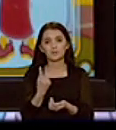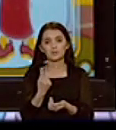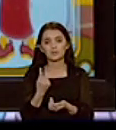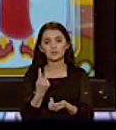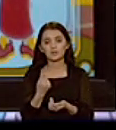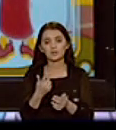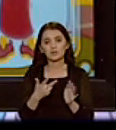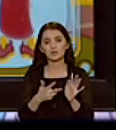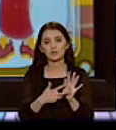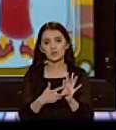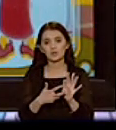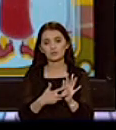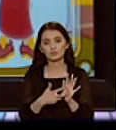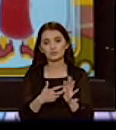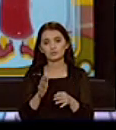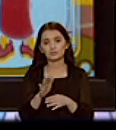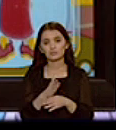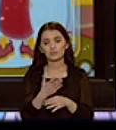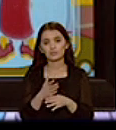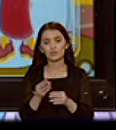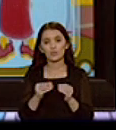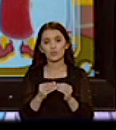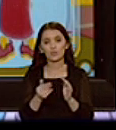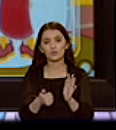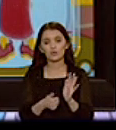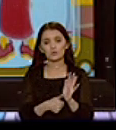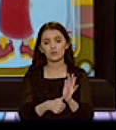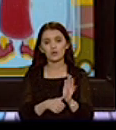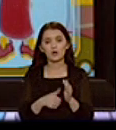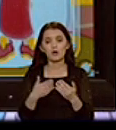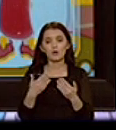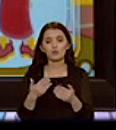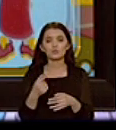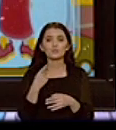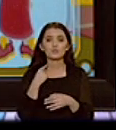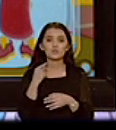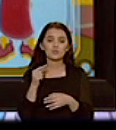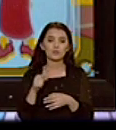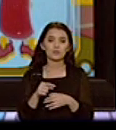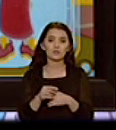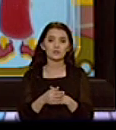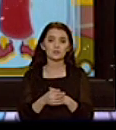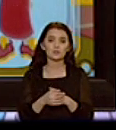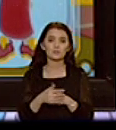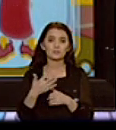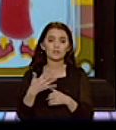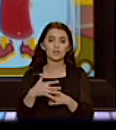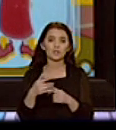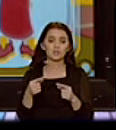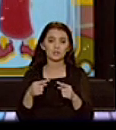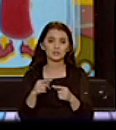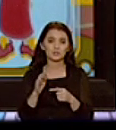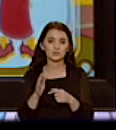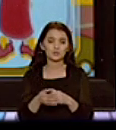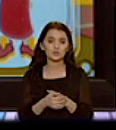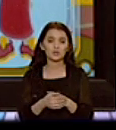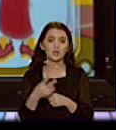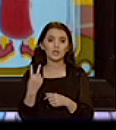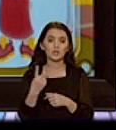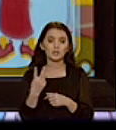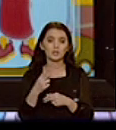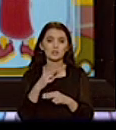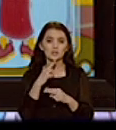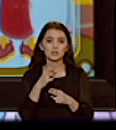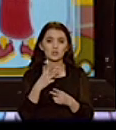esa 800 bo'lu 16. Ushbu sonlar bo'linmasi esa 50 ga teng.